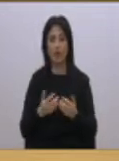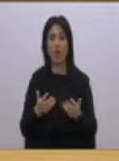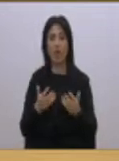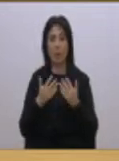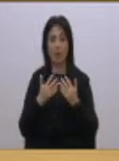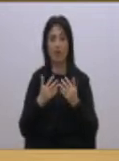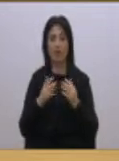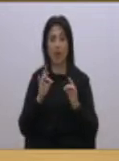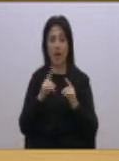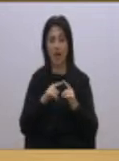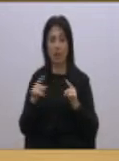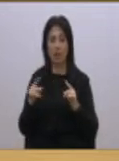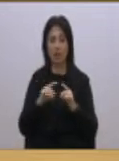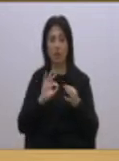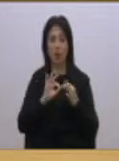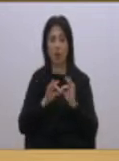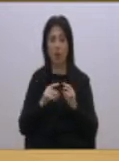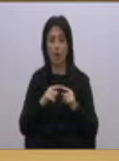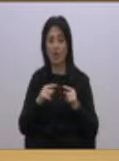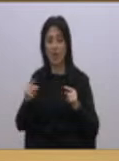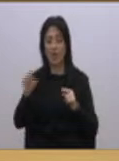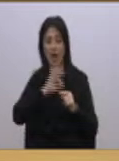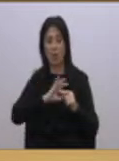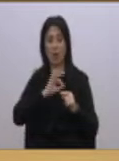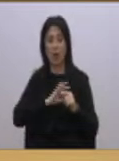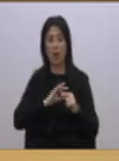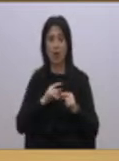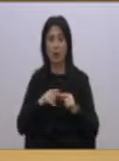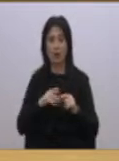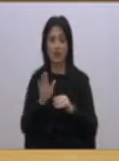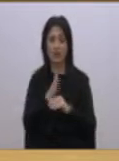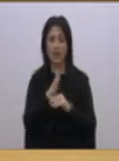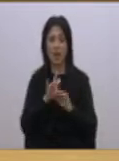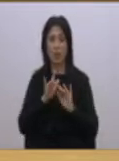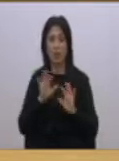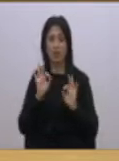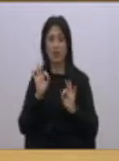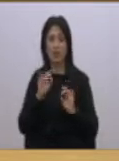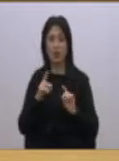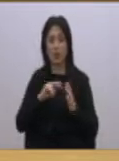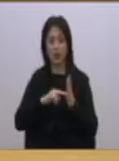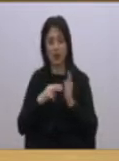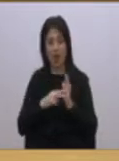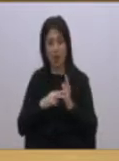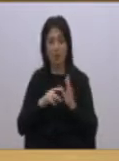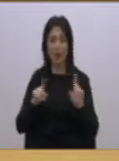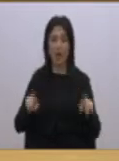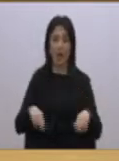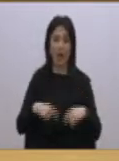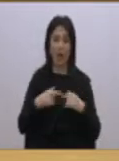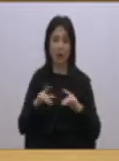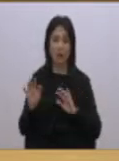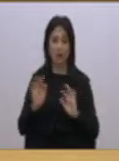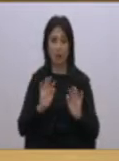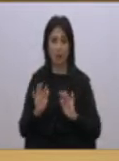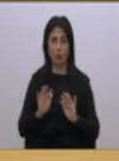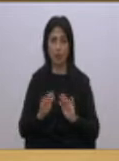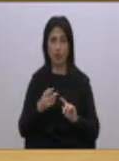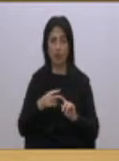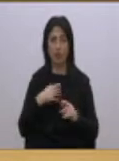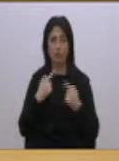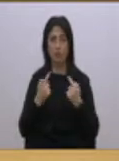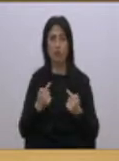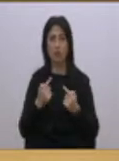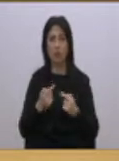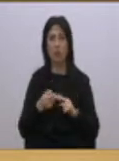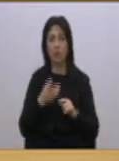ეფექტიანობის გაზომვა და კონკრეტული საზომების გამოყენება უბრალოდ ცალკეული საქმიანობის როგორც დაგეგმვის, ისე განხორციელების პროცესში. ეს